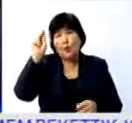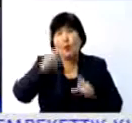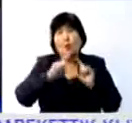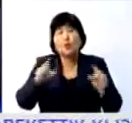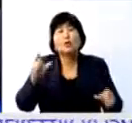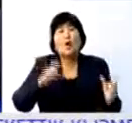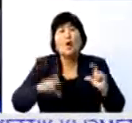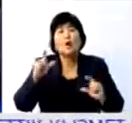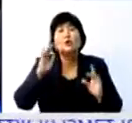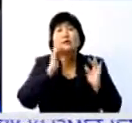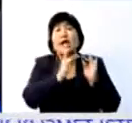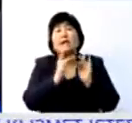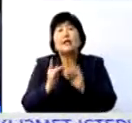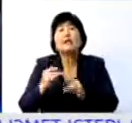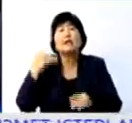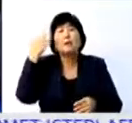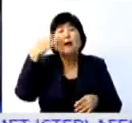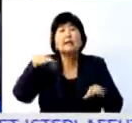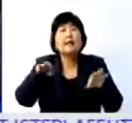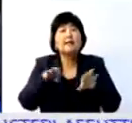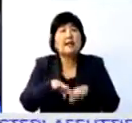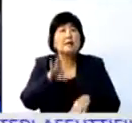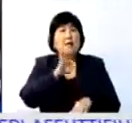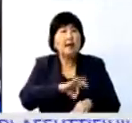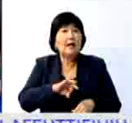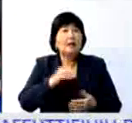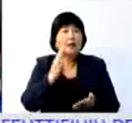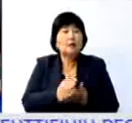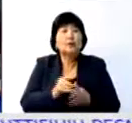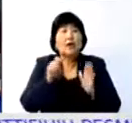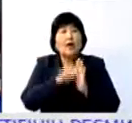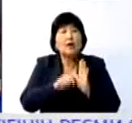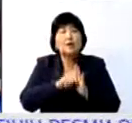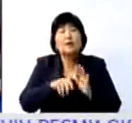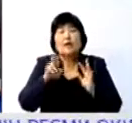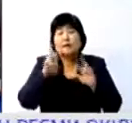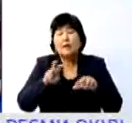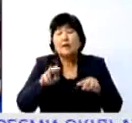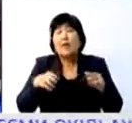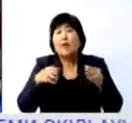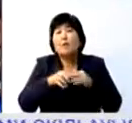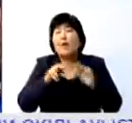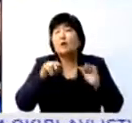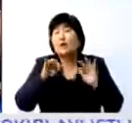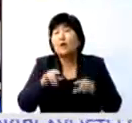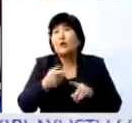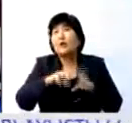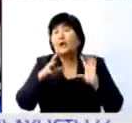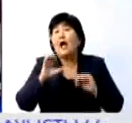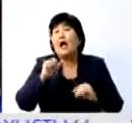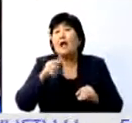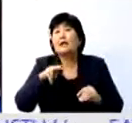орындарындағы студенттік жатақханалардың мақсатына сай пайдалануын анықтау үшін мониторингтік топпен бақылау жүргізген. Нәтижесінде